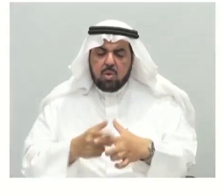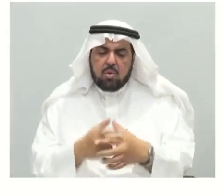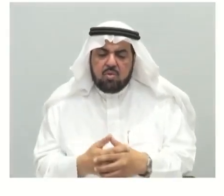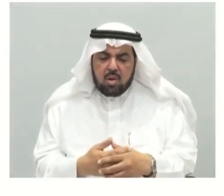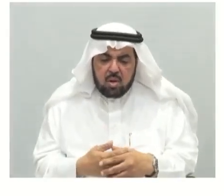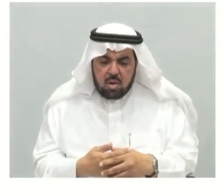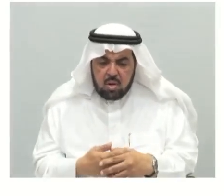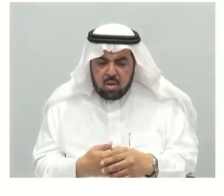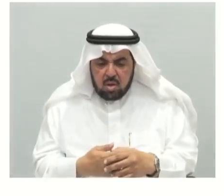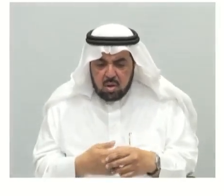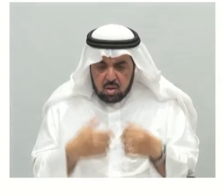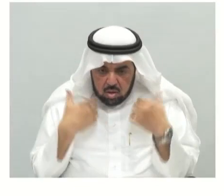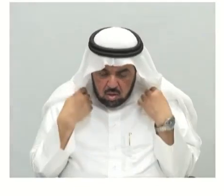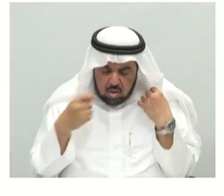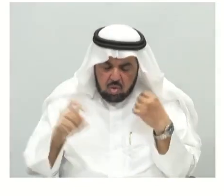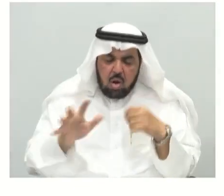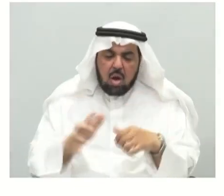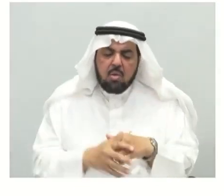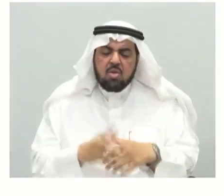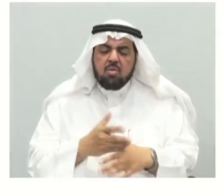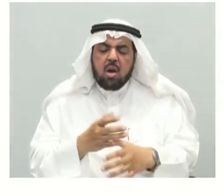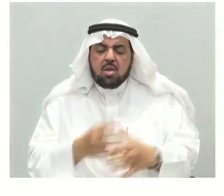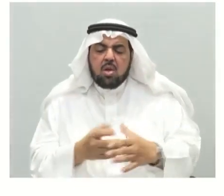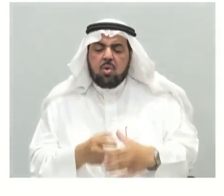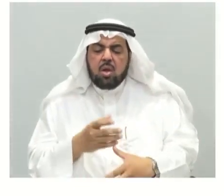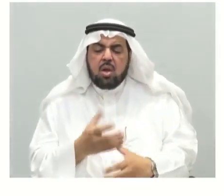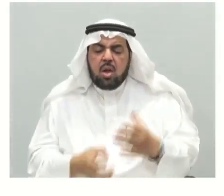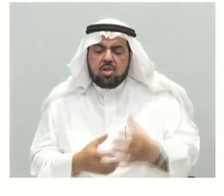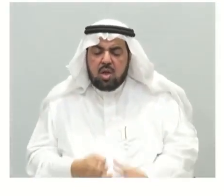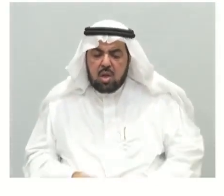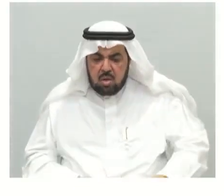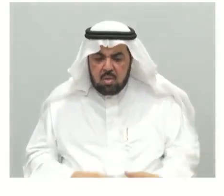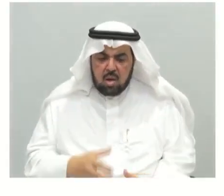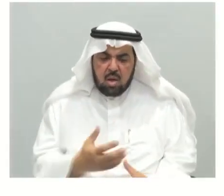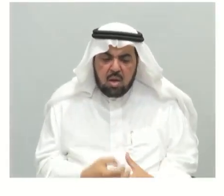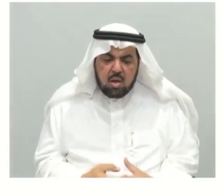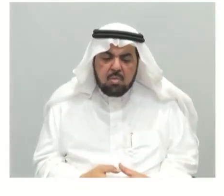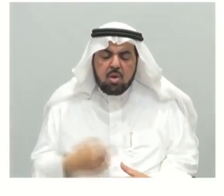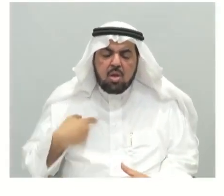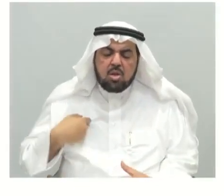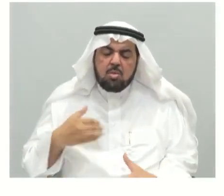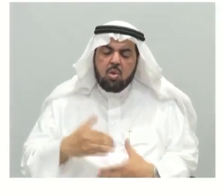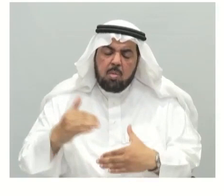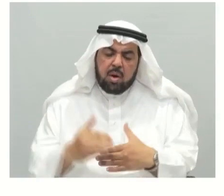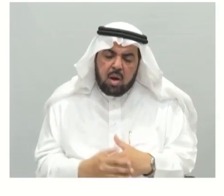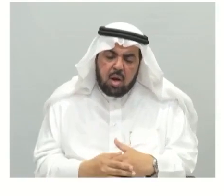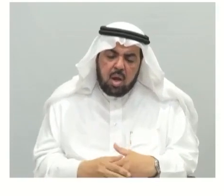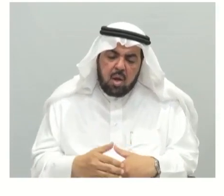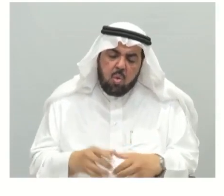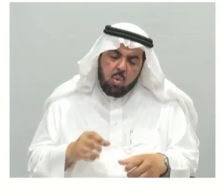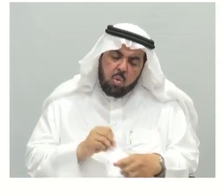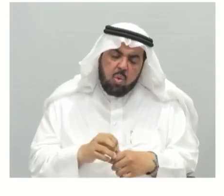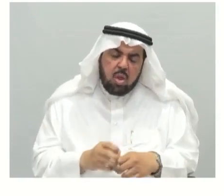المفصليه في السؤال الخامس صف مراحل تكوين الجنين من الزيجوت الى الجاسترولا مبينا اسم كل مرحله واشرح ما